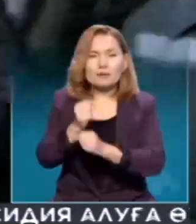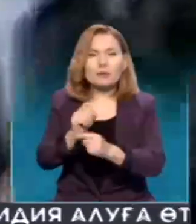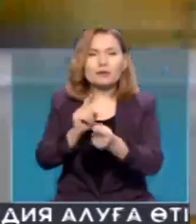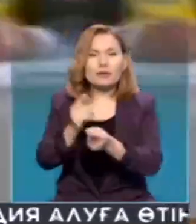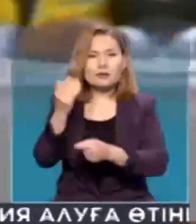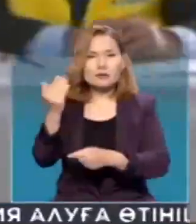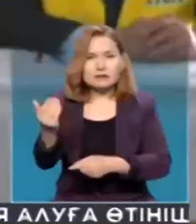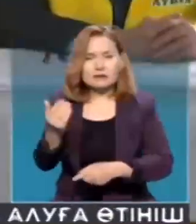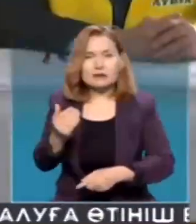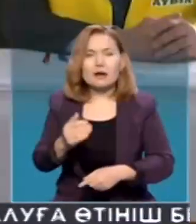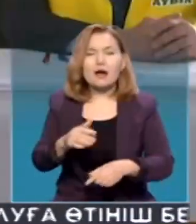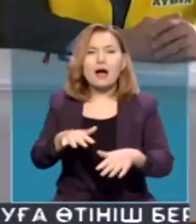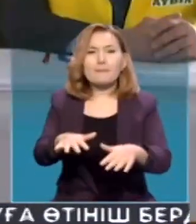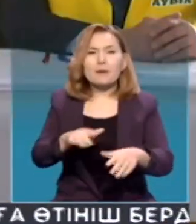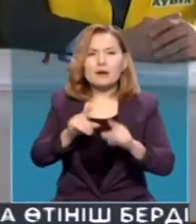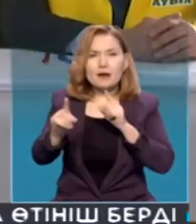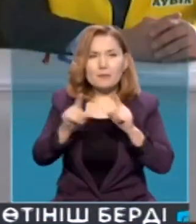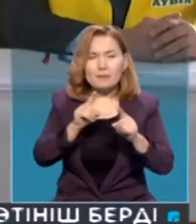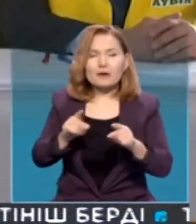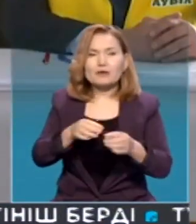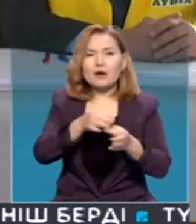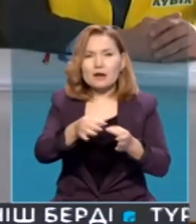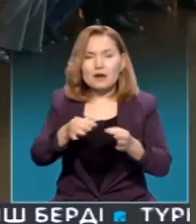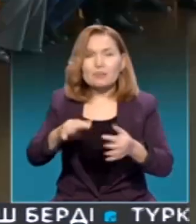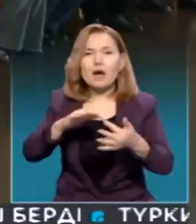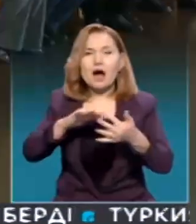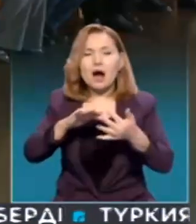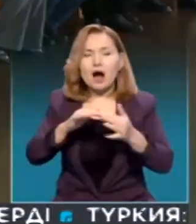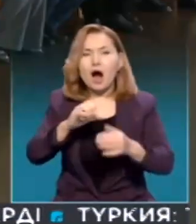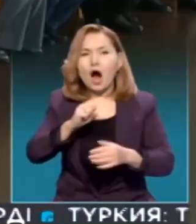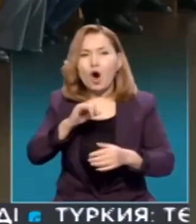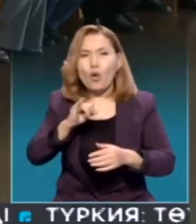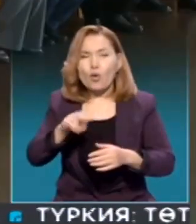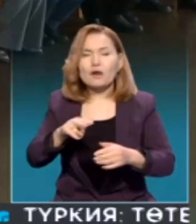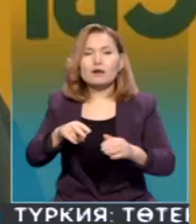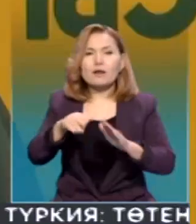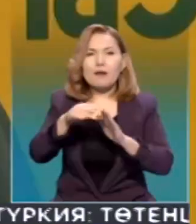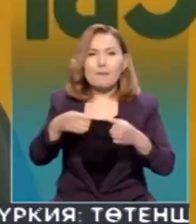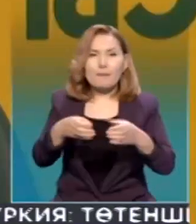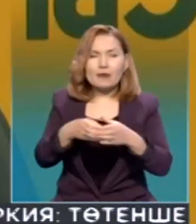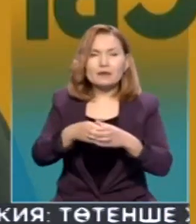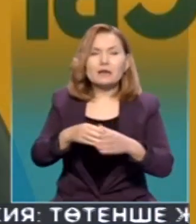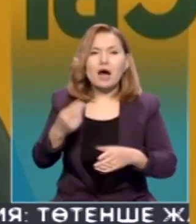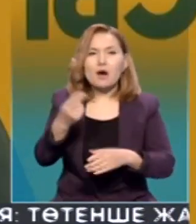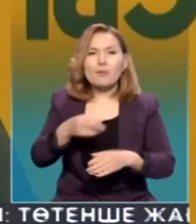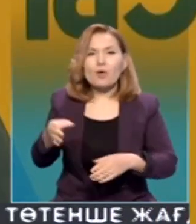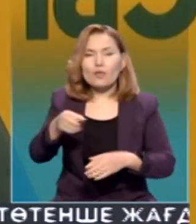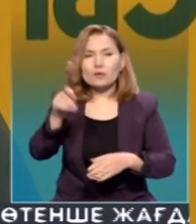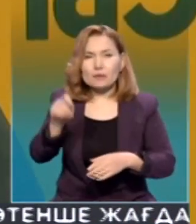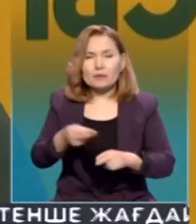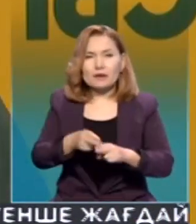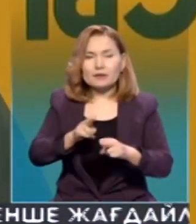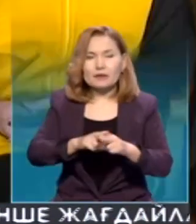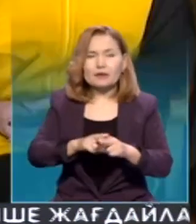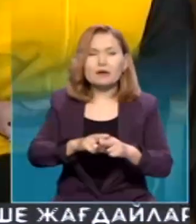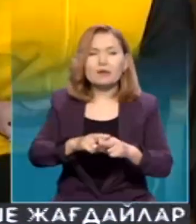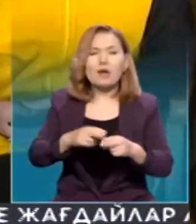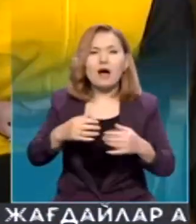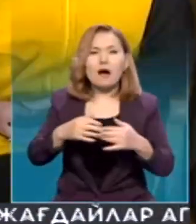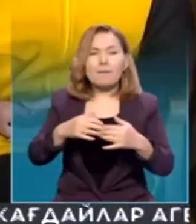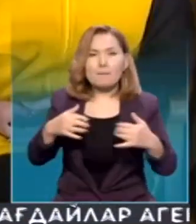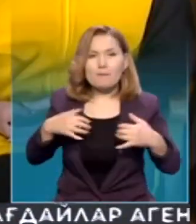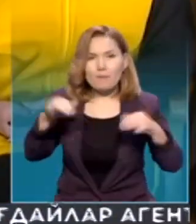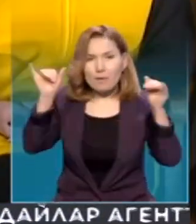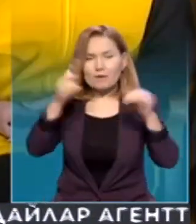кездесті. Парламент мәжілісі мен мәслихаттарға ауыл партиясынан ұсынылған кандидаттар Ақмола облысына барды. Олар Ақкөл қаласының мал дәрігерлерімен кездесті.